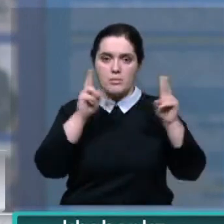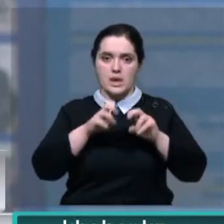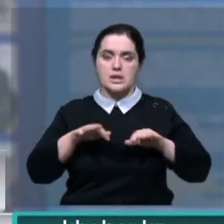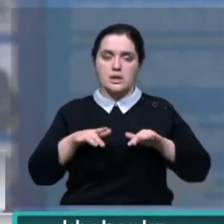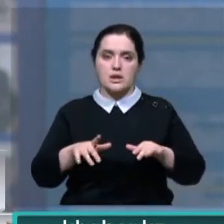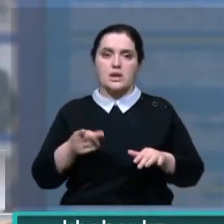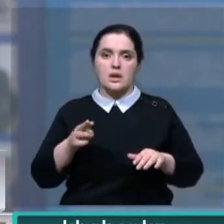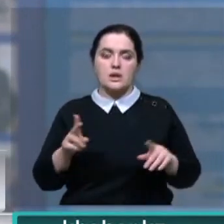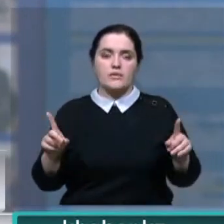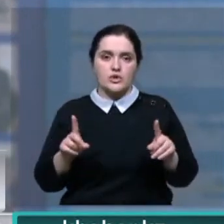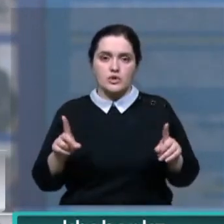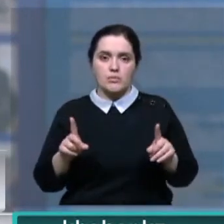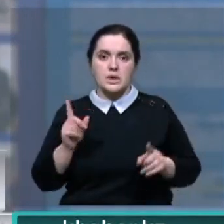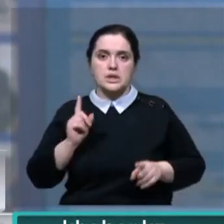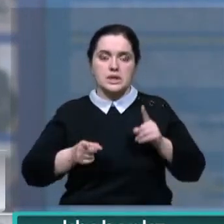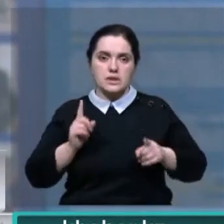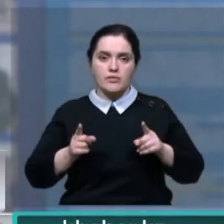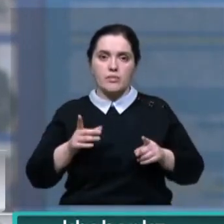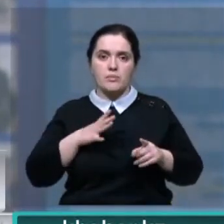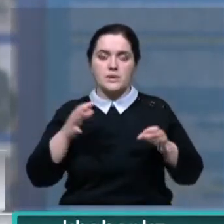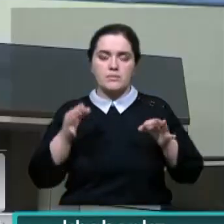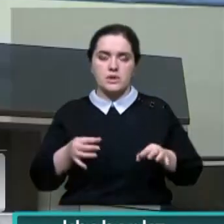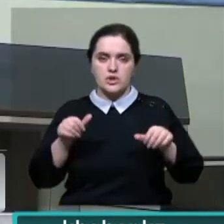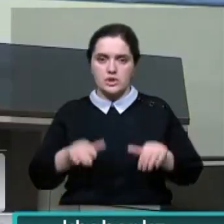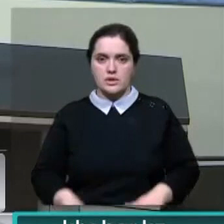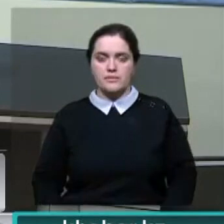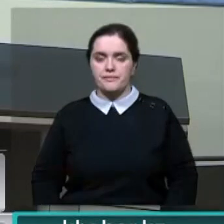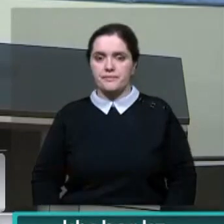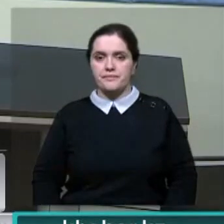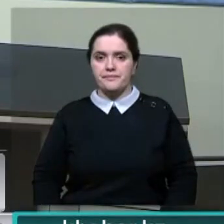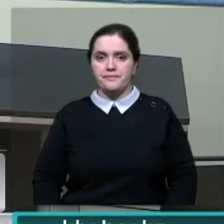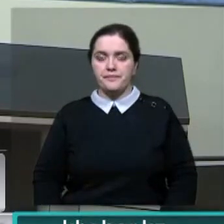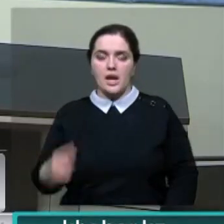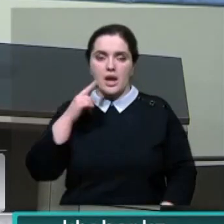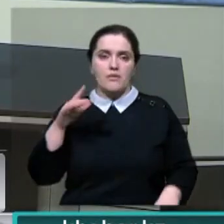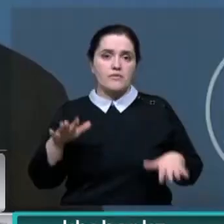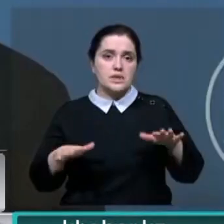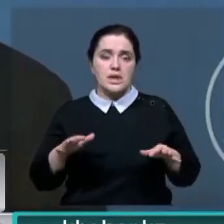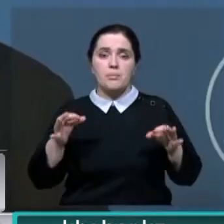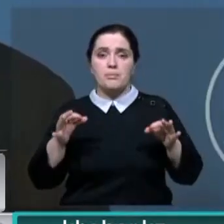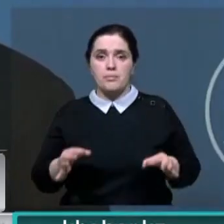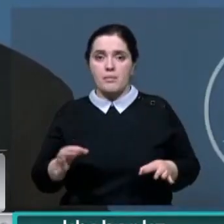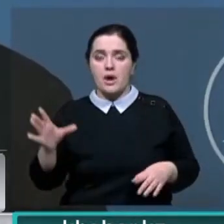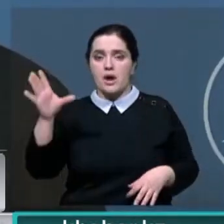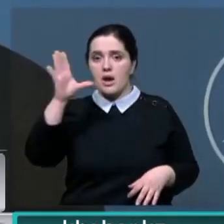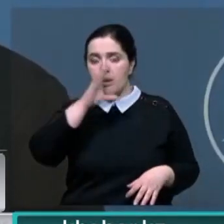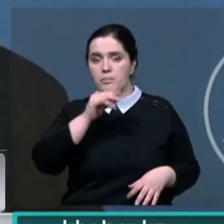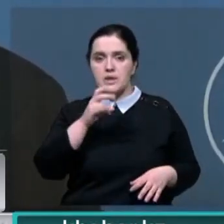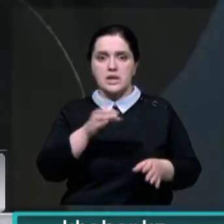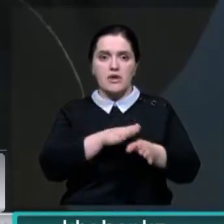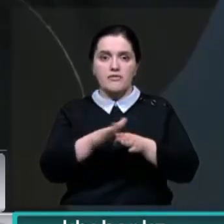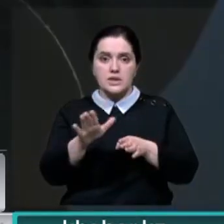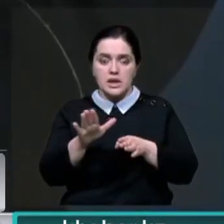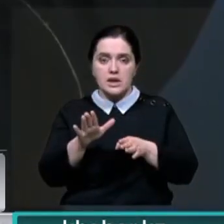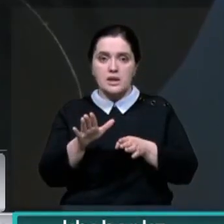присяжных для того, чтобы действительно выносилось справедливое решение. Впрочем, взвешенный и справедливый вердикт способны выносить не все